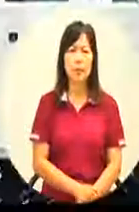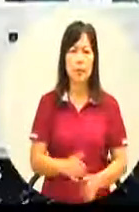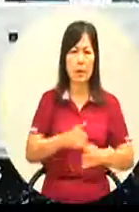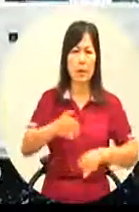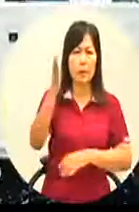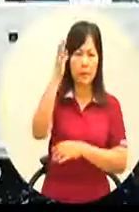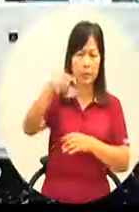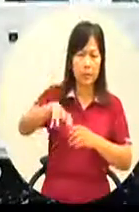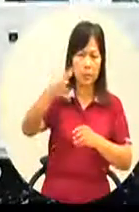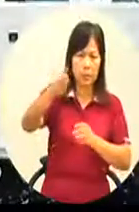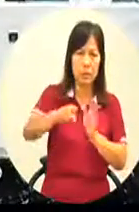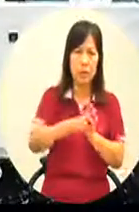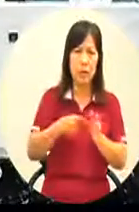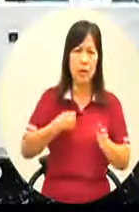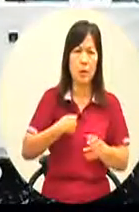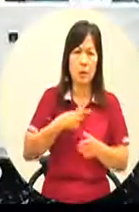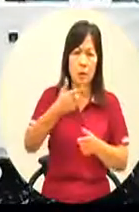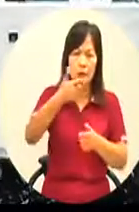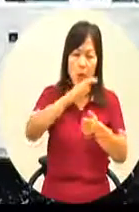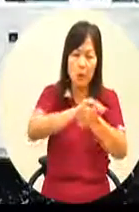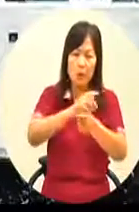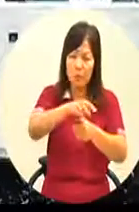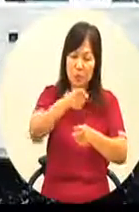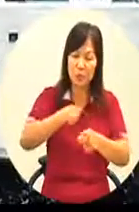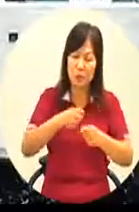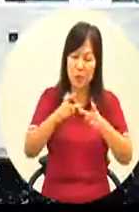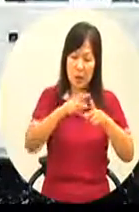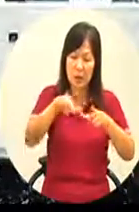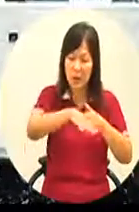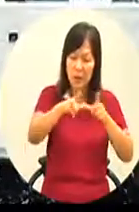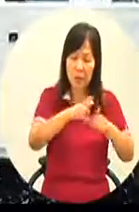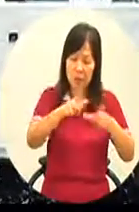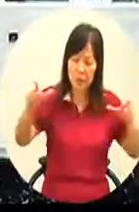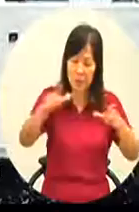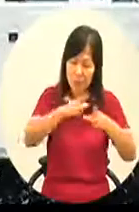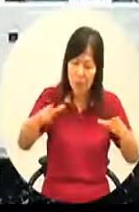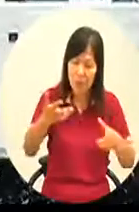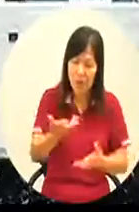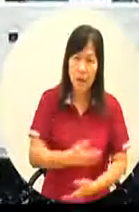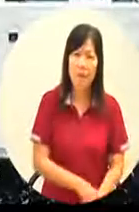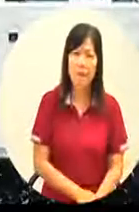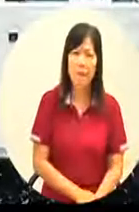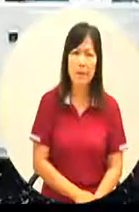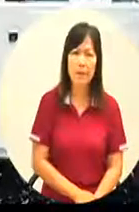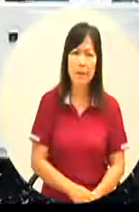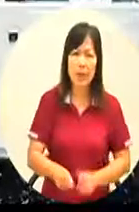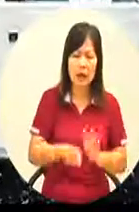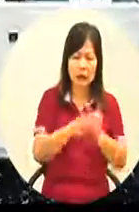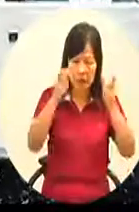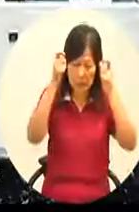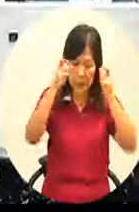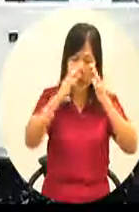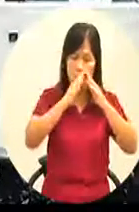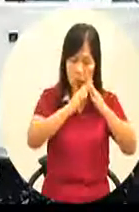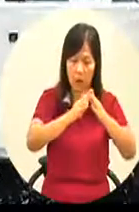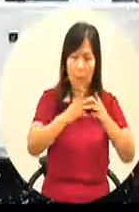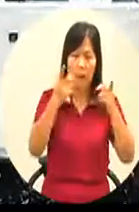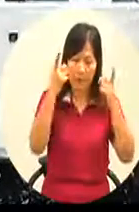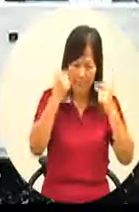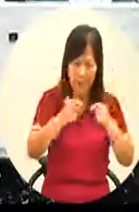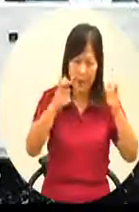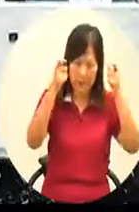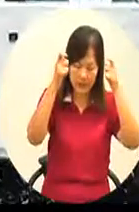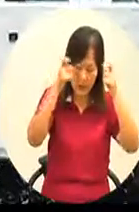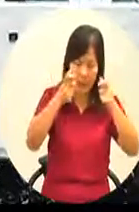长，六龟啊，你敢知影偌大？六龟啊！他整个高雄市哦，原来的高雄